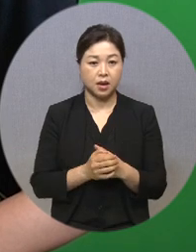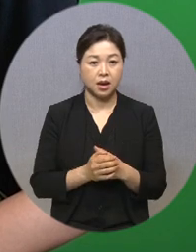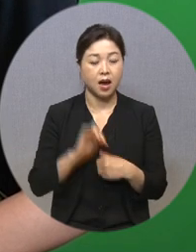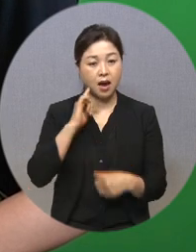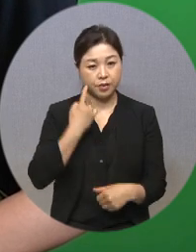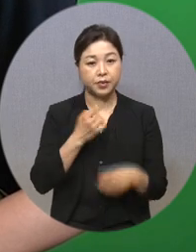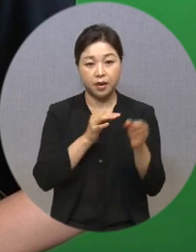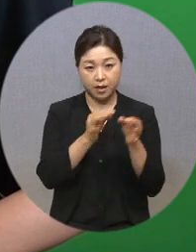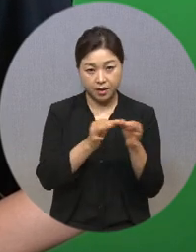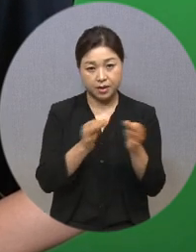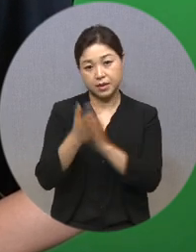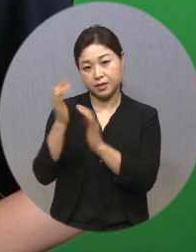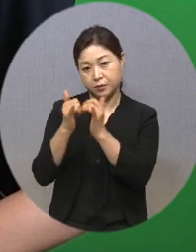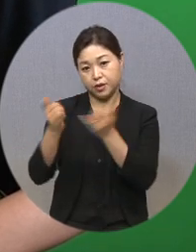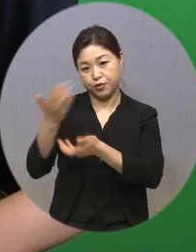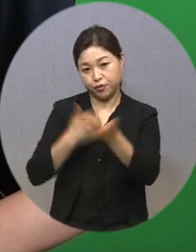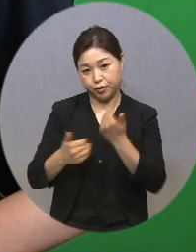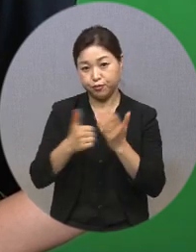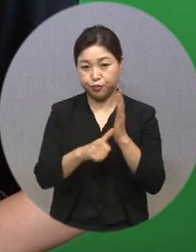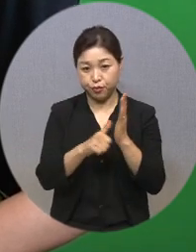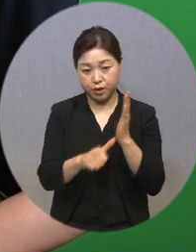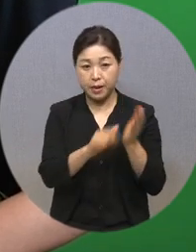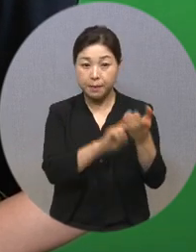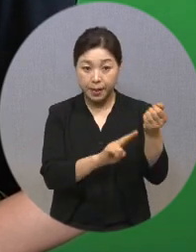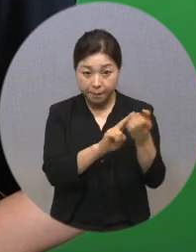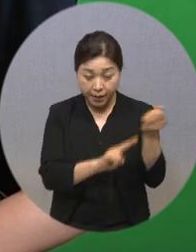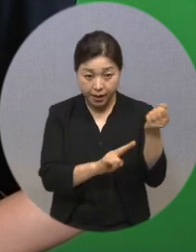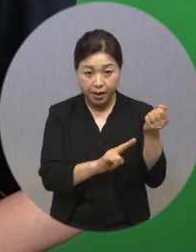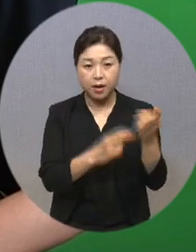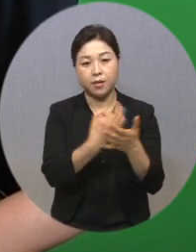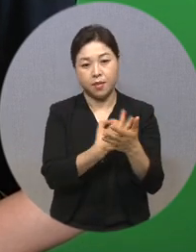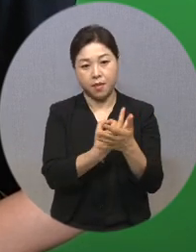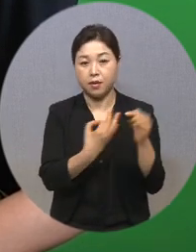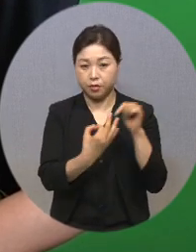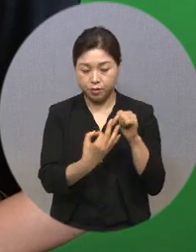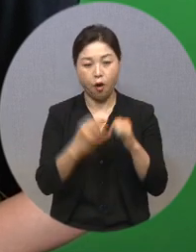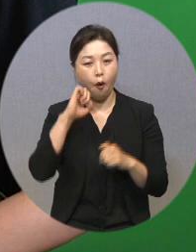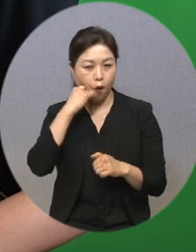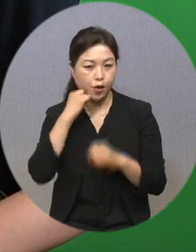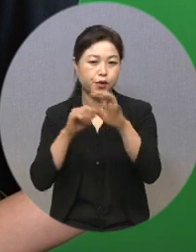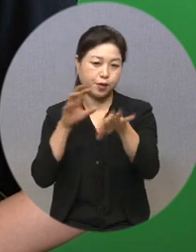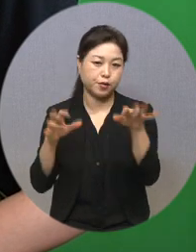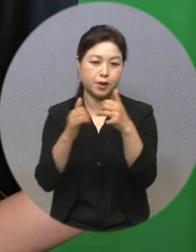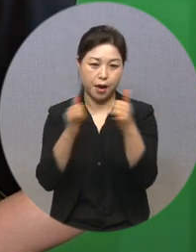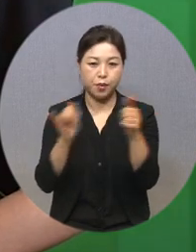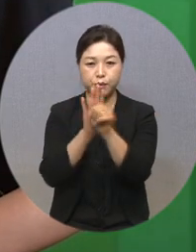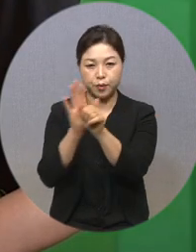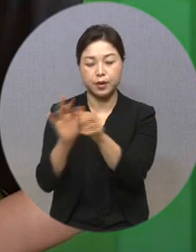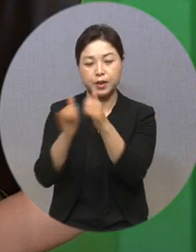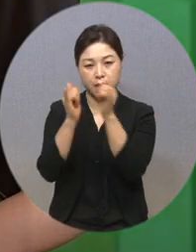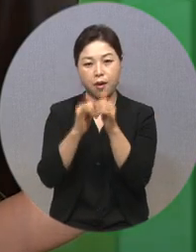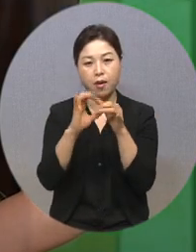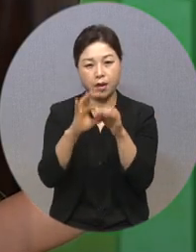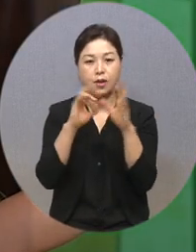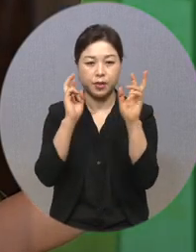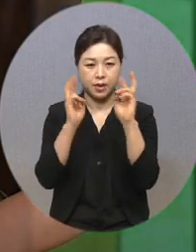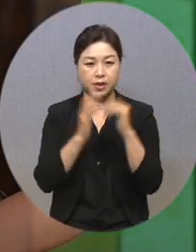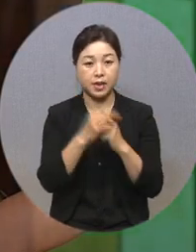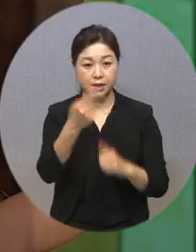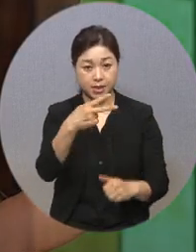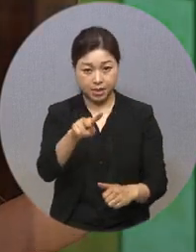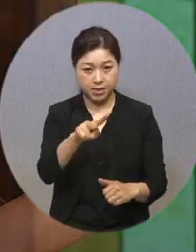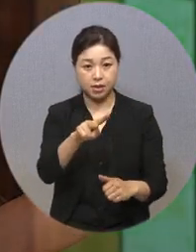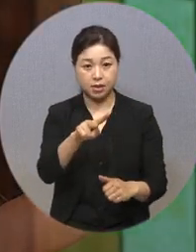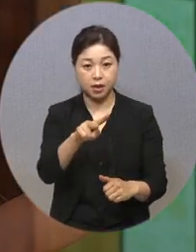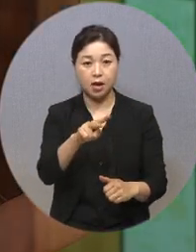시민들이 기증해 주신 물품을 판매하고 그 수익금으로 어려운 이웃을 돕고 있는 사회적 기업이에요. 2002년에